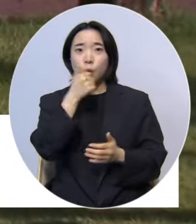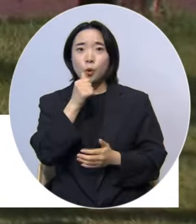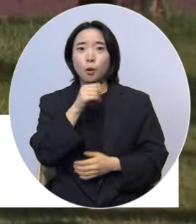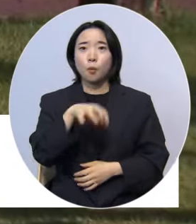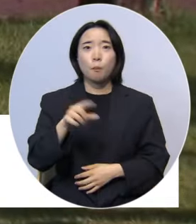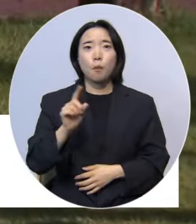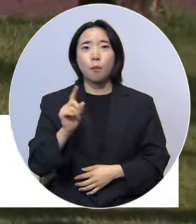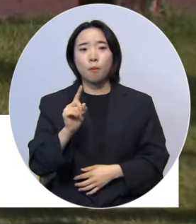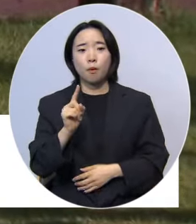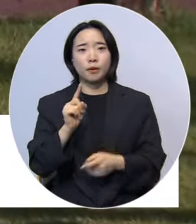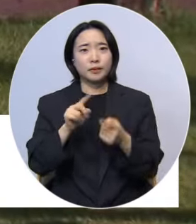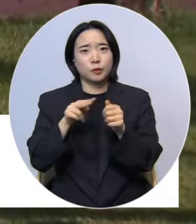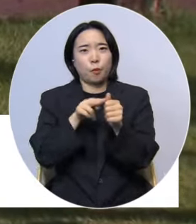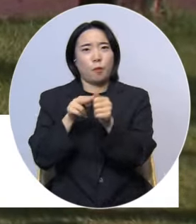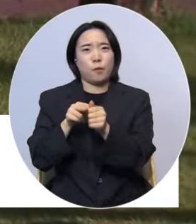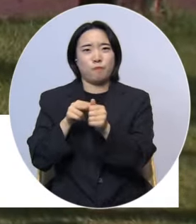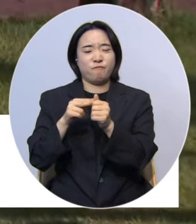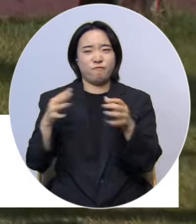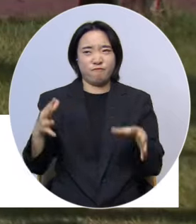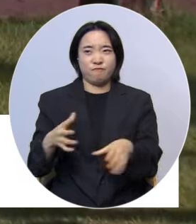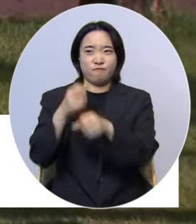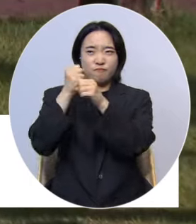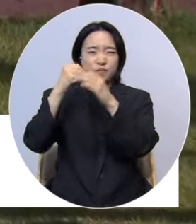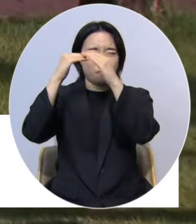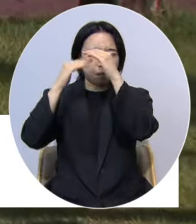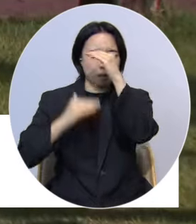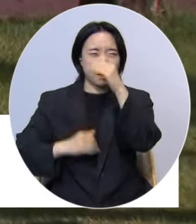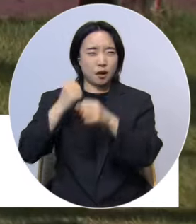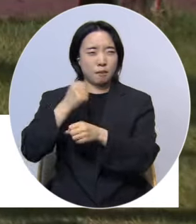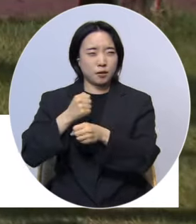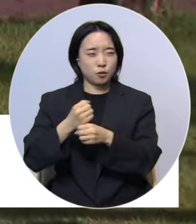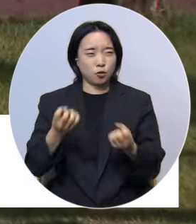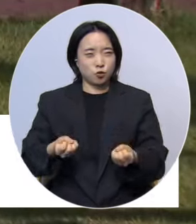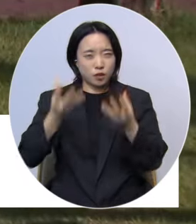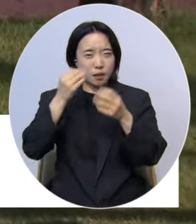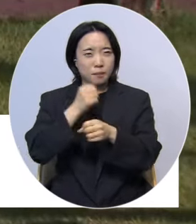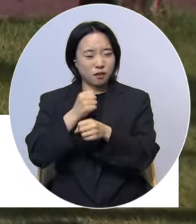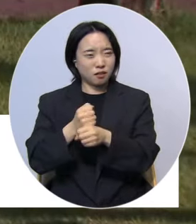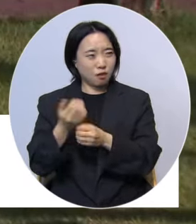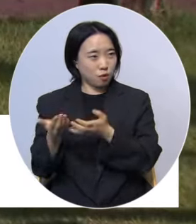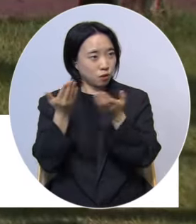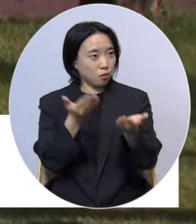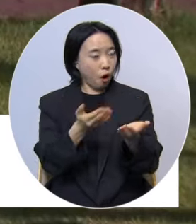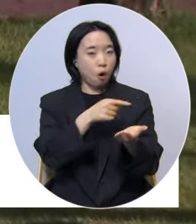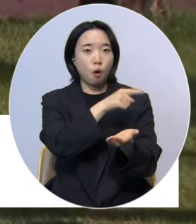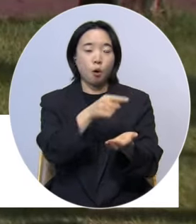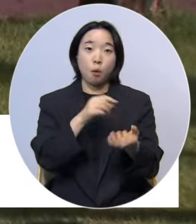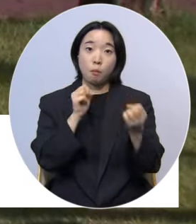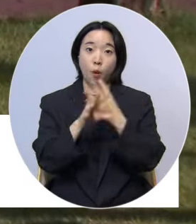끌어들이기 위한 그런 어 여러 가지 그 축제를 많이 준비하고 해보면